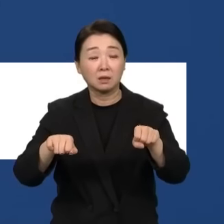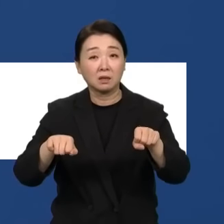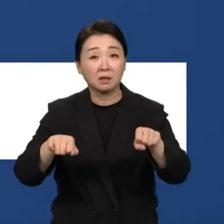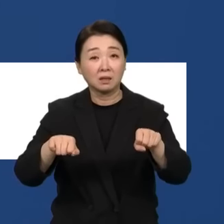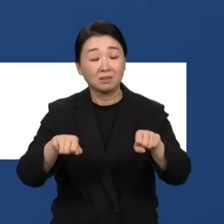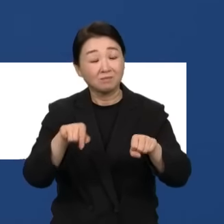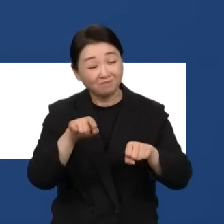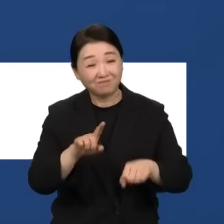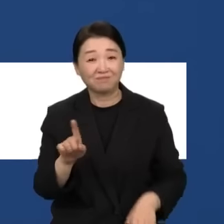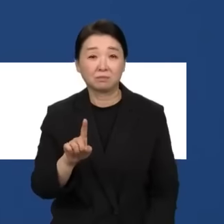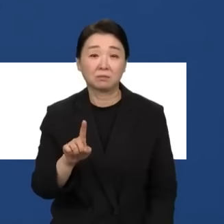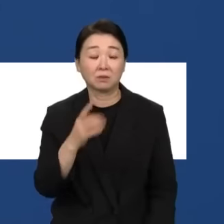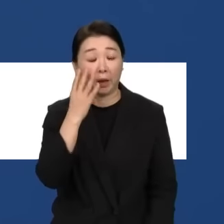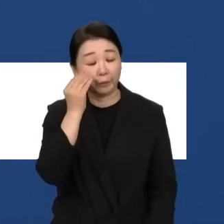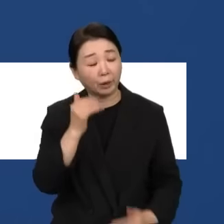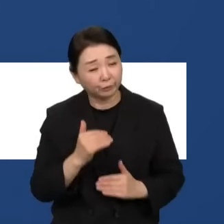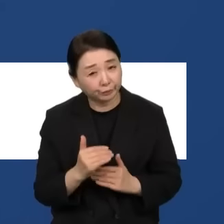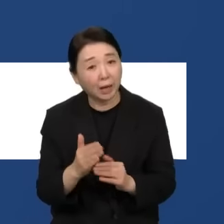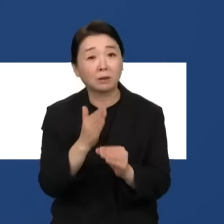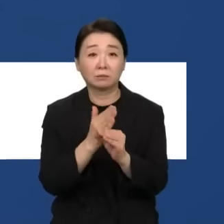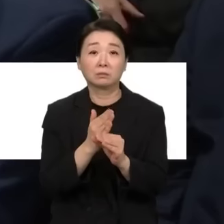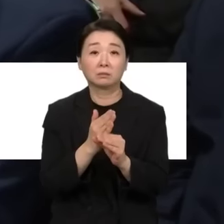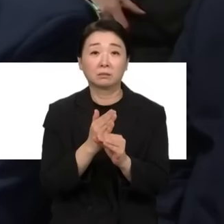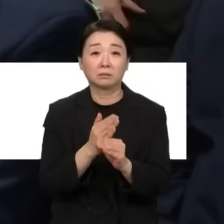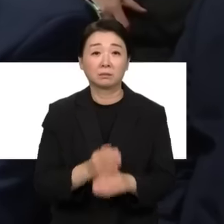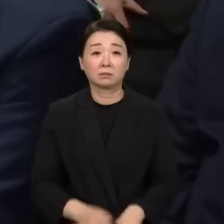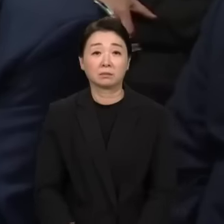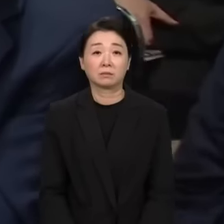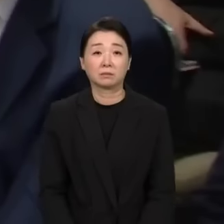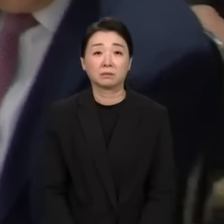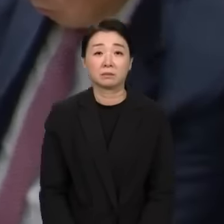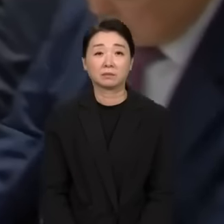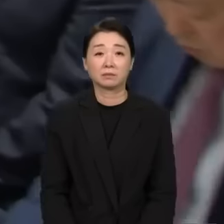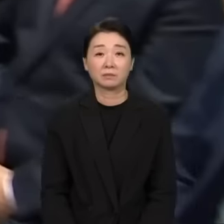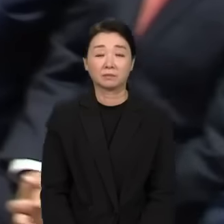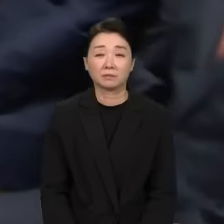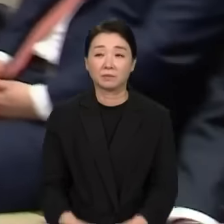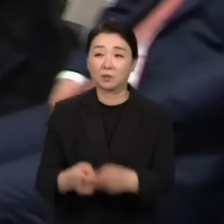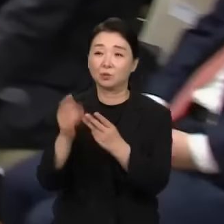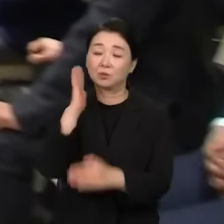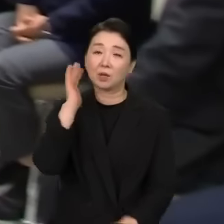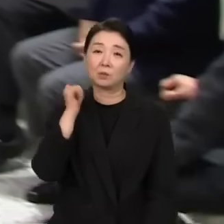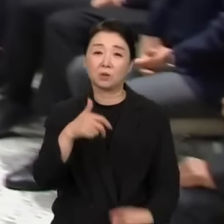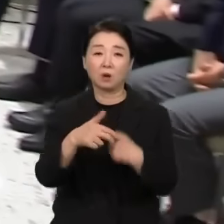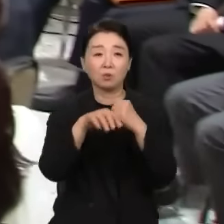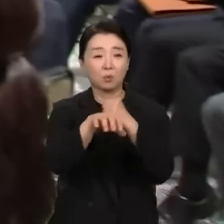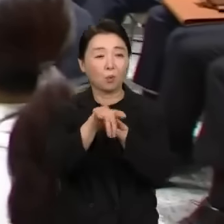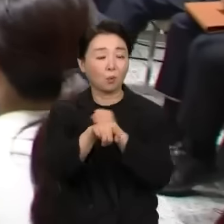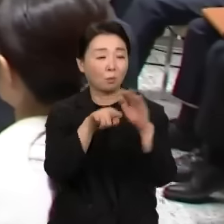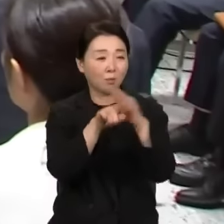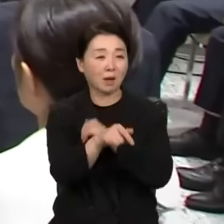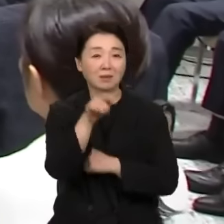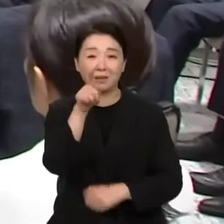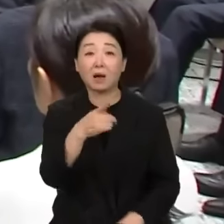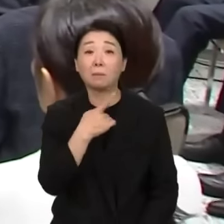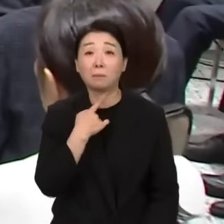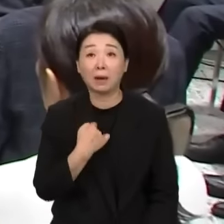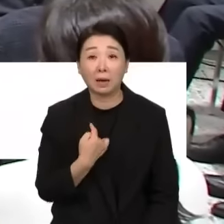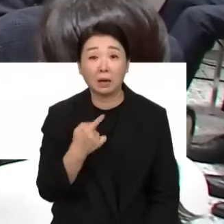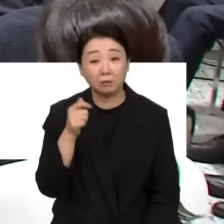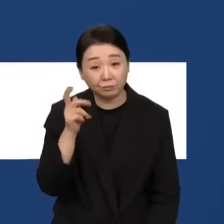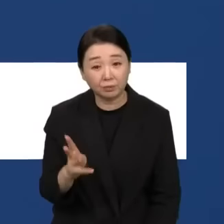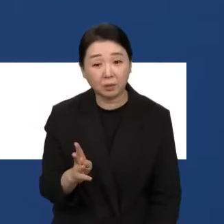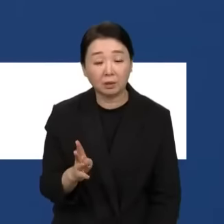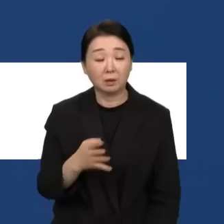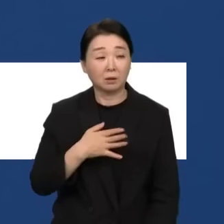그래도 원활하게 가동되고 있고 또 자신은 의료 현장을 많이가 봤다고도 했습니다 저는 뭐 의료